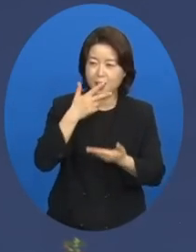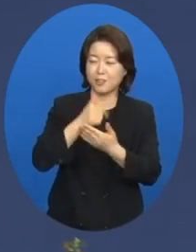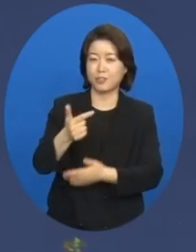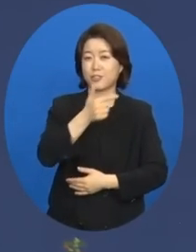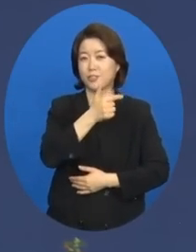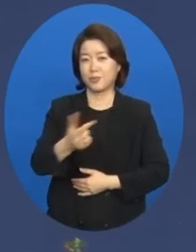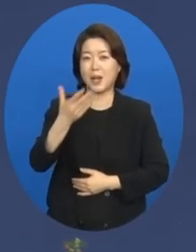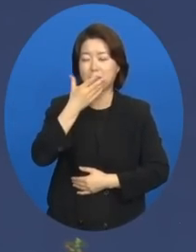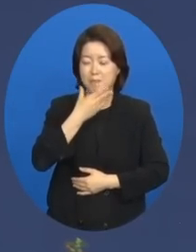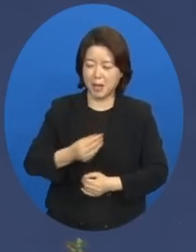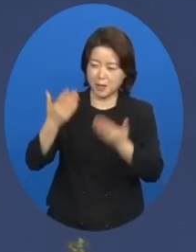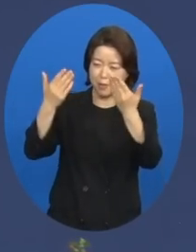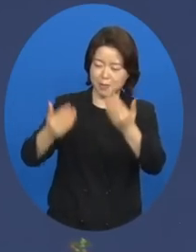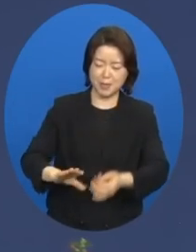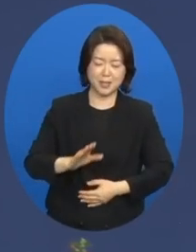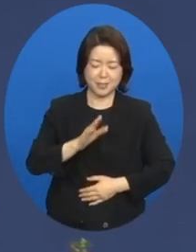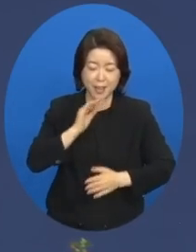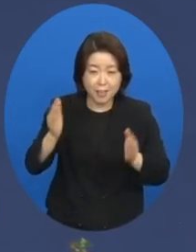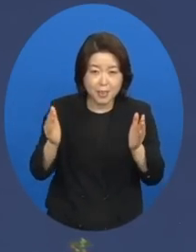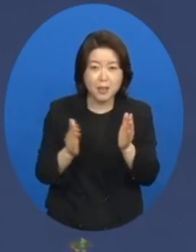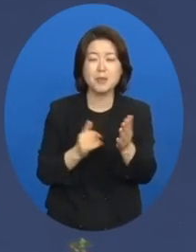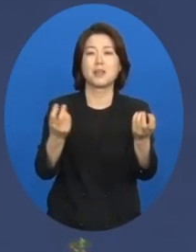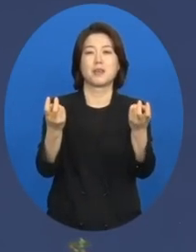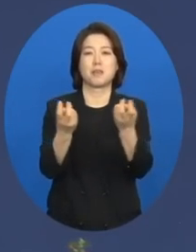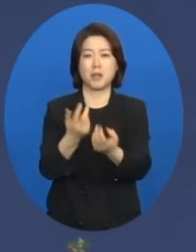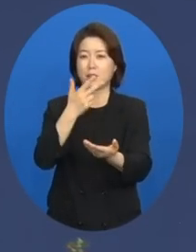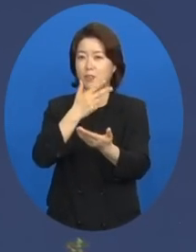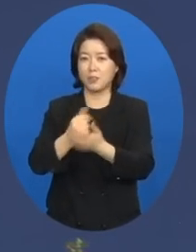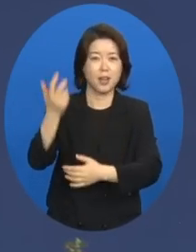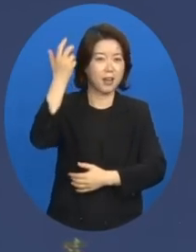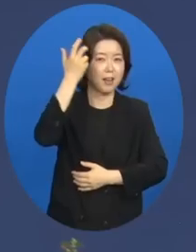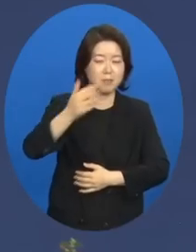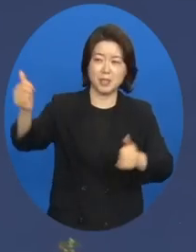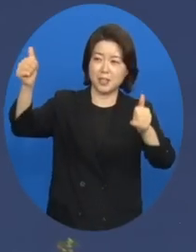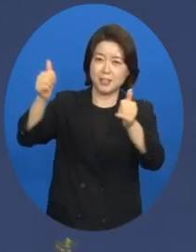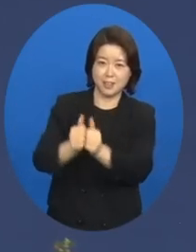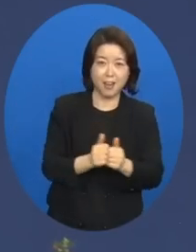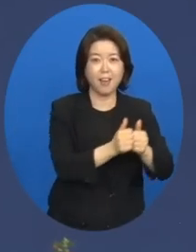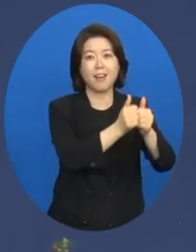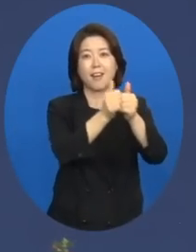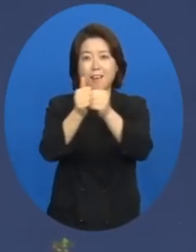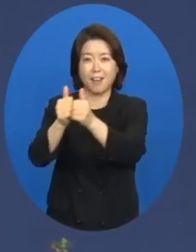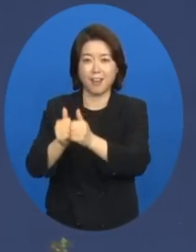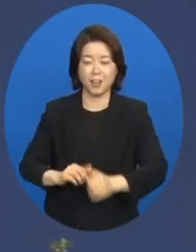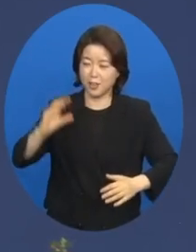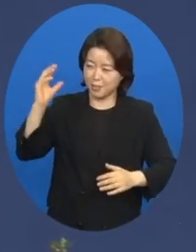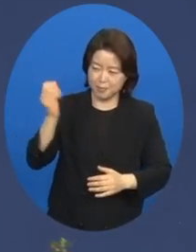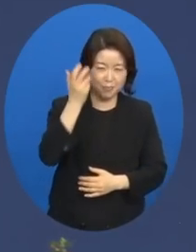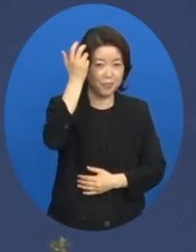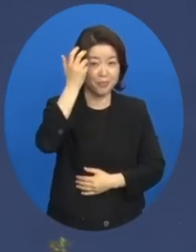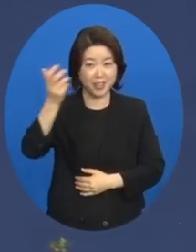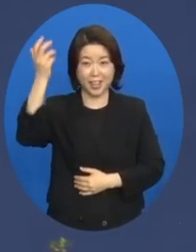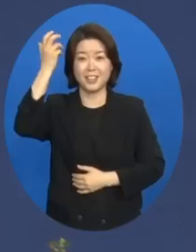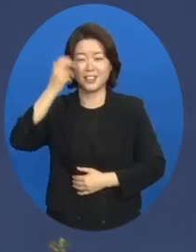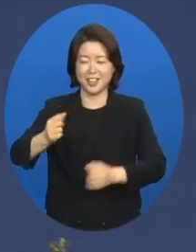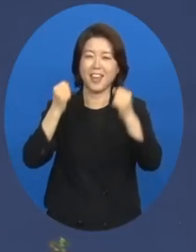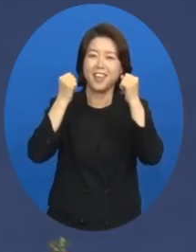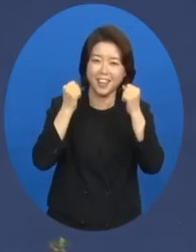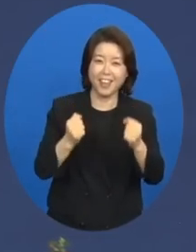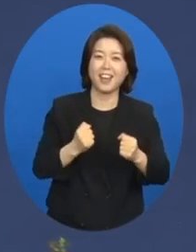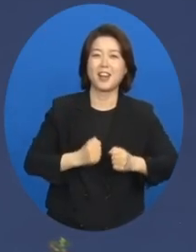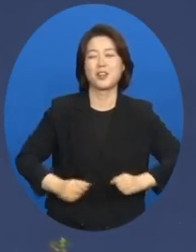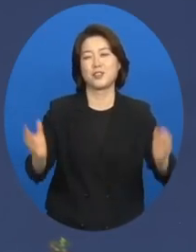복을 받는 참된 비결은 주의 영이 함께함이라. 성령이